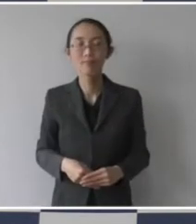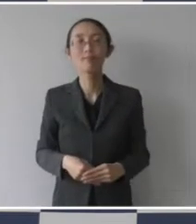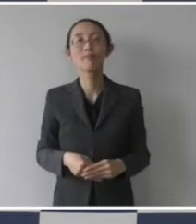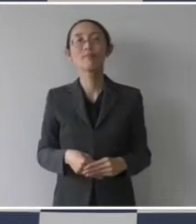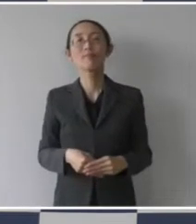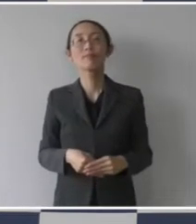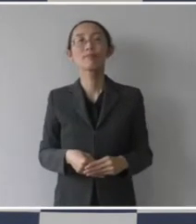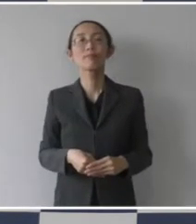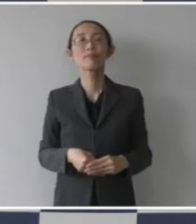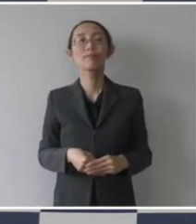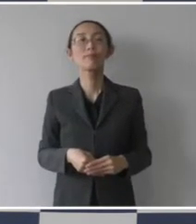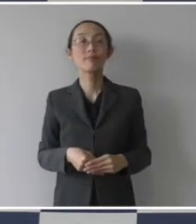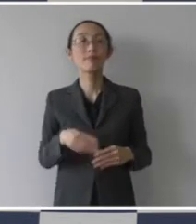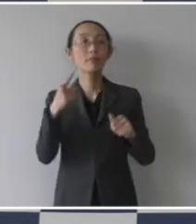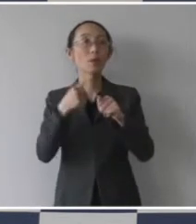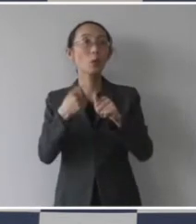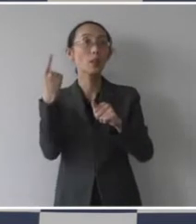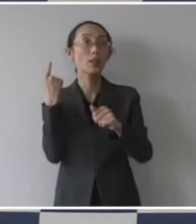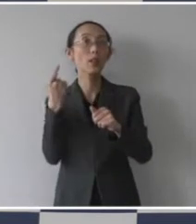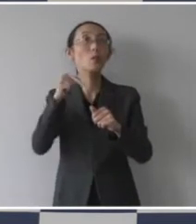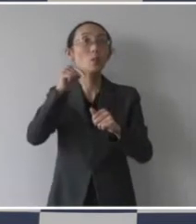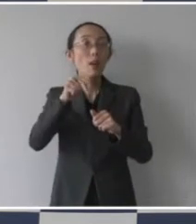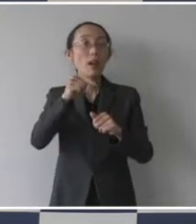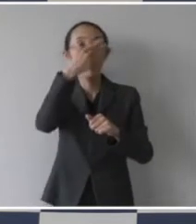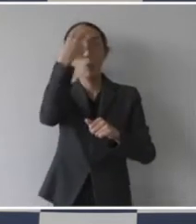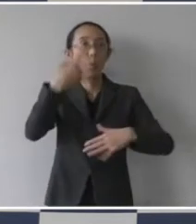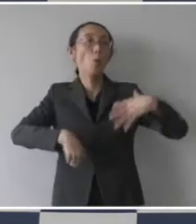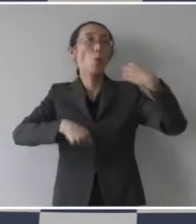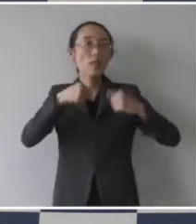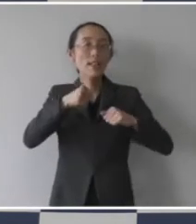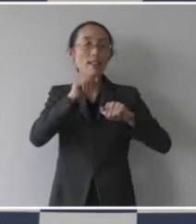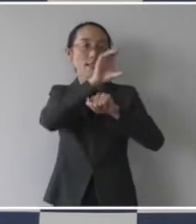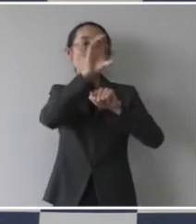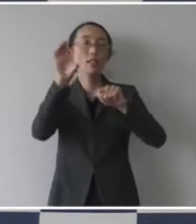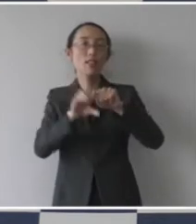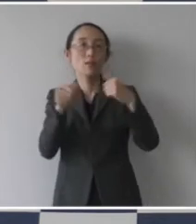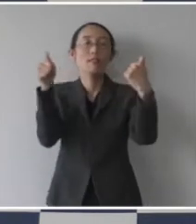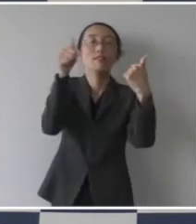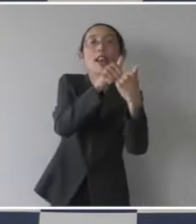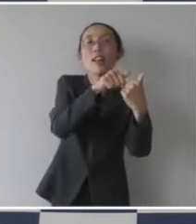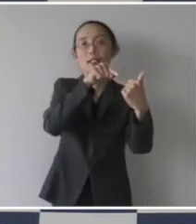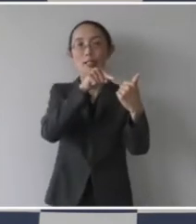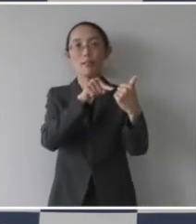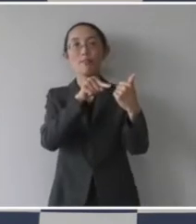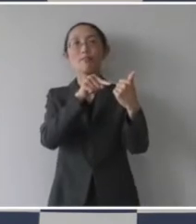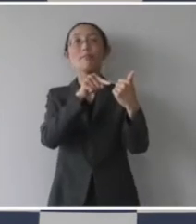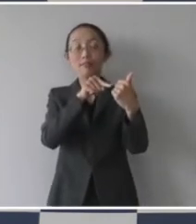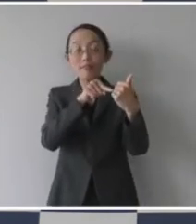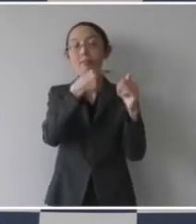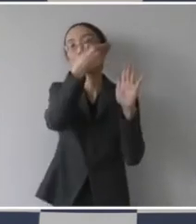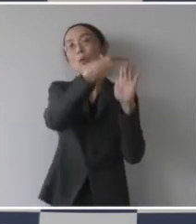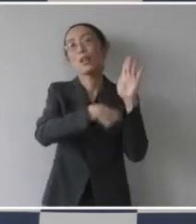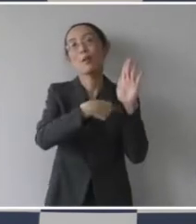ります。で去年は、高校生 SDGs チャレンジという、タイトル